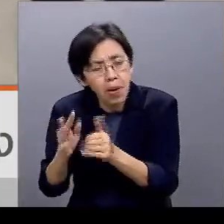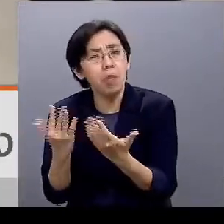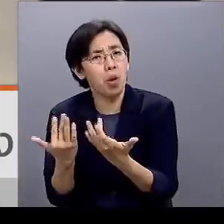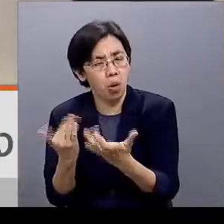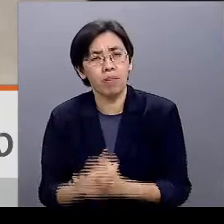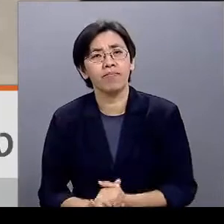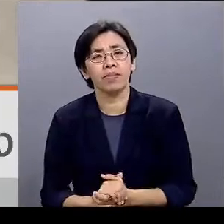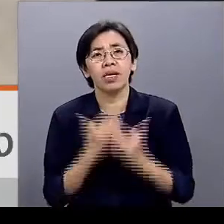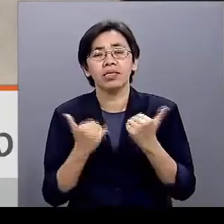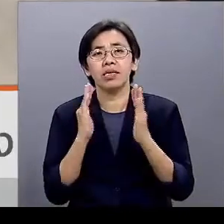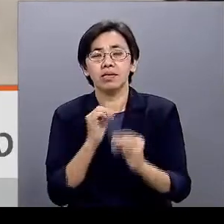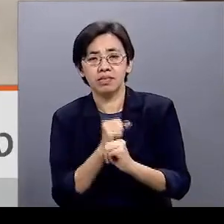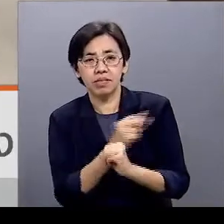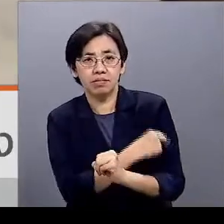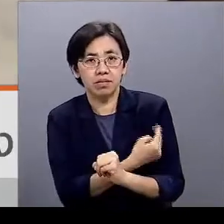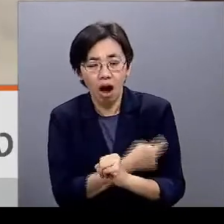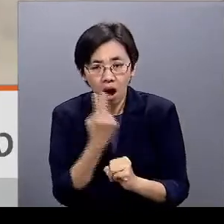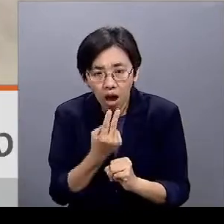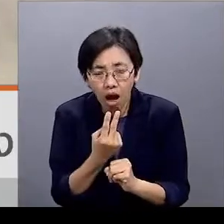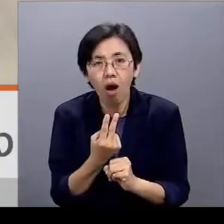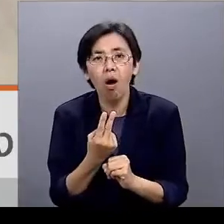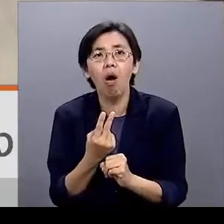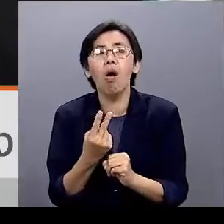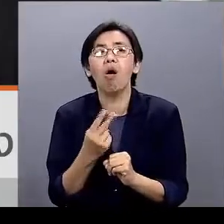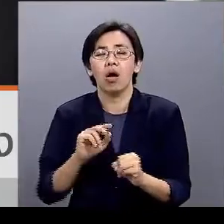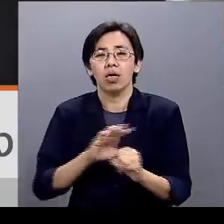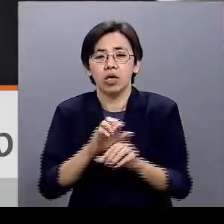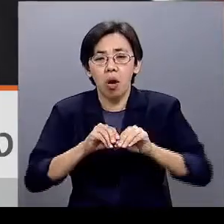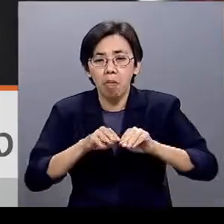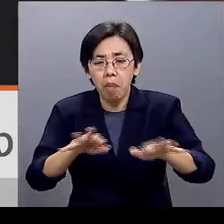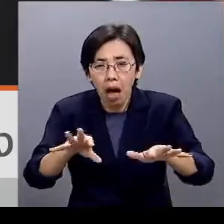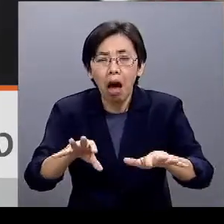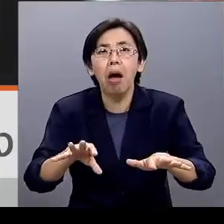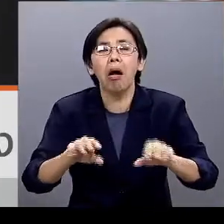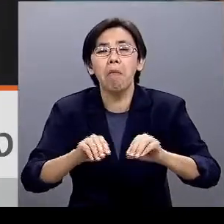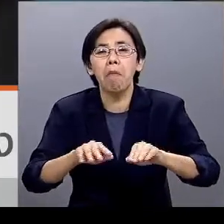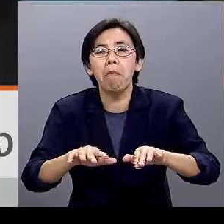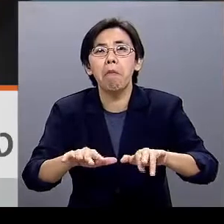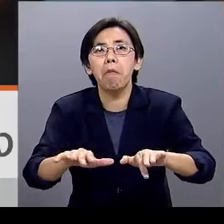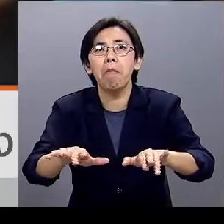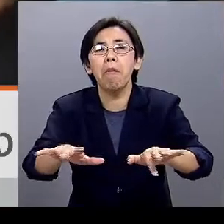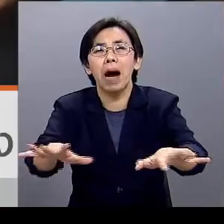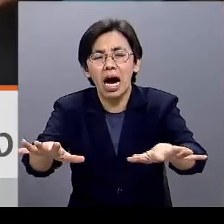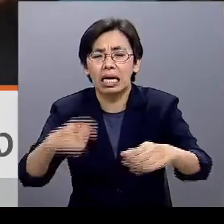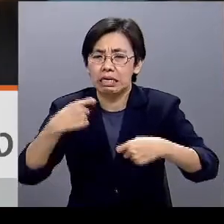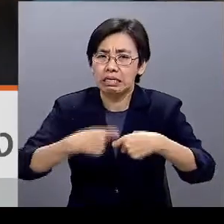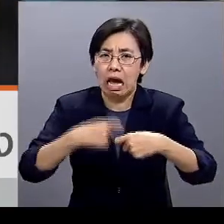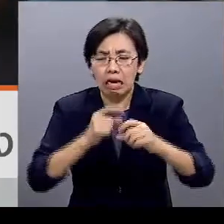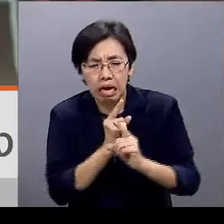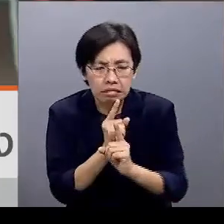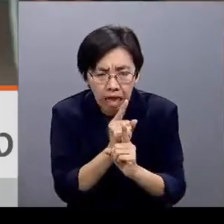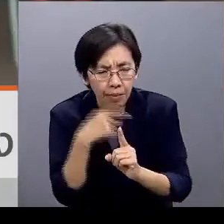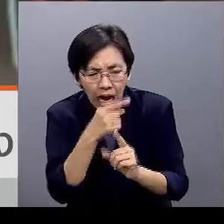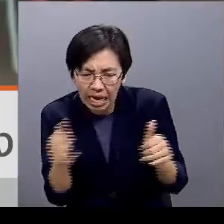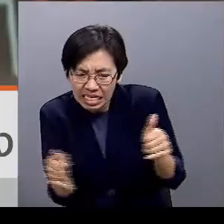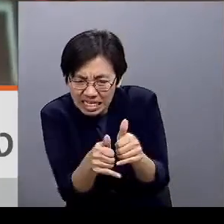บการแพร่ระบาดของเชื้อเป็นบางพื้นที่และเริ่มขยายวงกว้างทำให้ยากต่อการติดตามผู้สัมผัสใกล้ชิดจึง